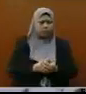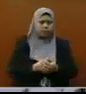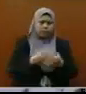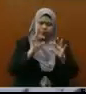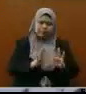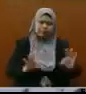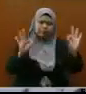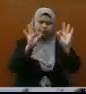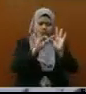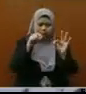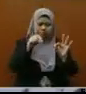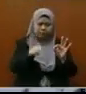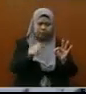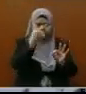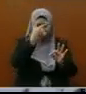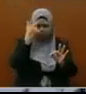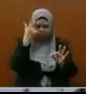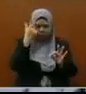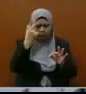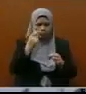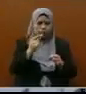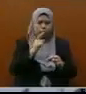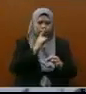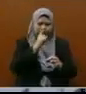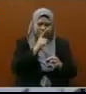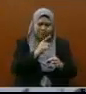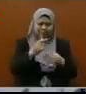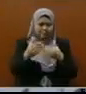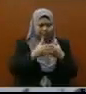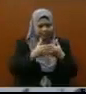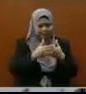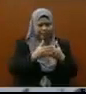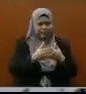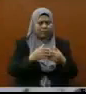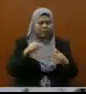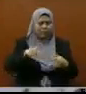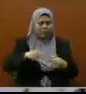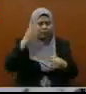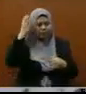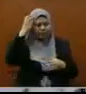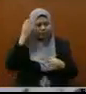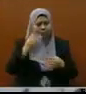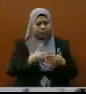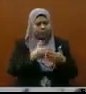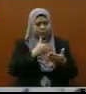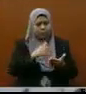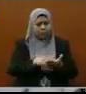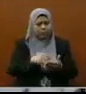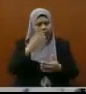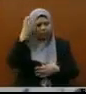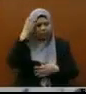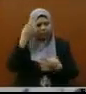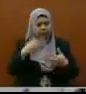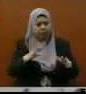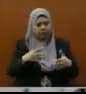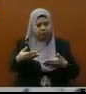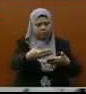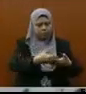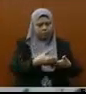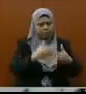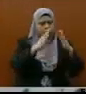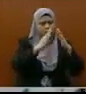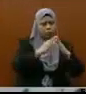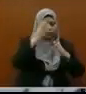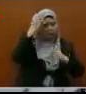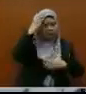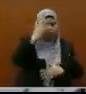penting dan ini adalah isu yang paling dekat dengan seluruh rakyat di negeri Selangor. Sebelum ini, negeri Selangor telah pun memperkenalkan rumah